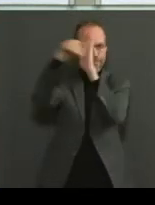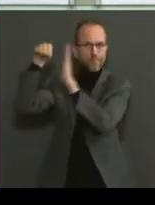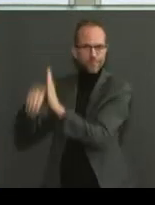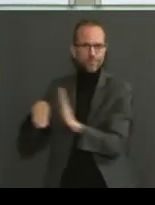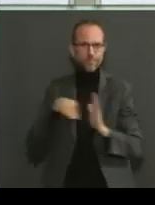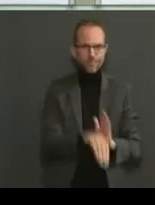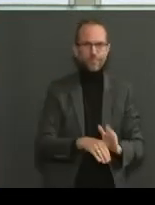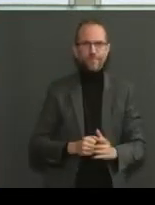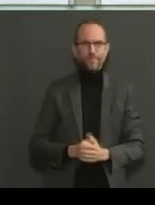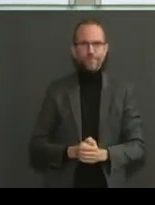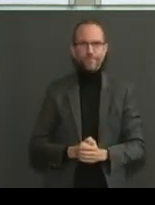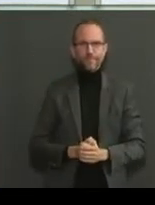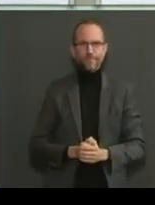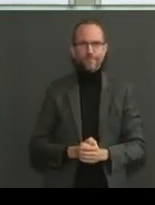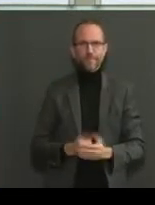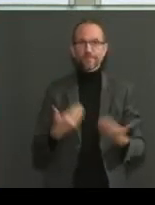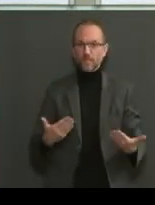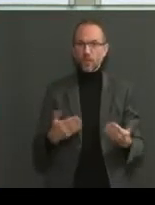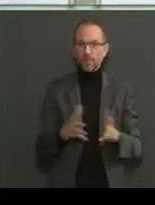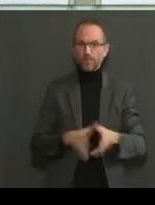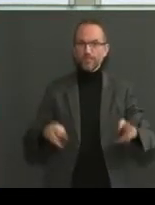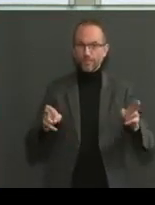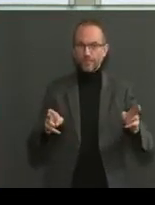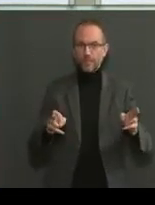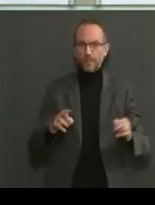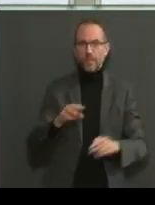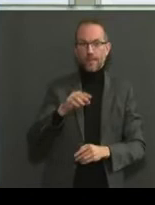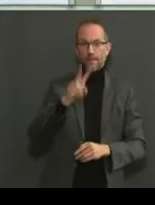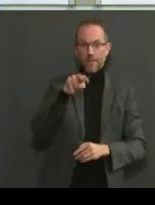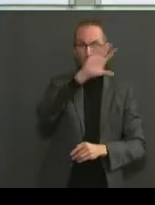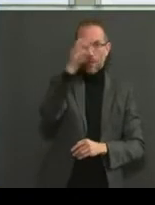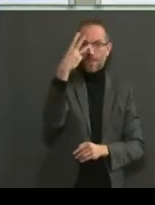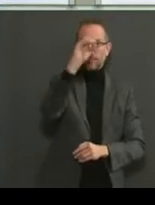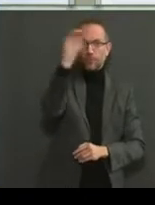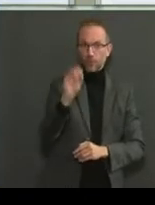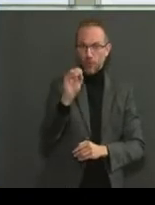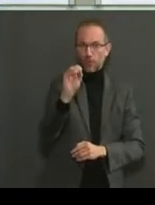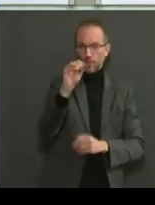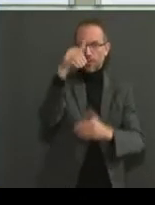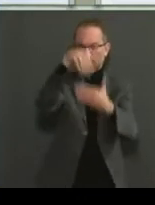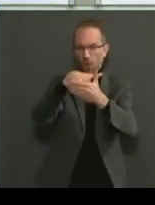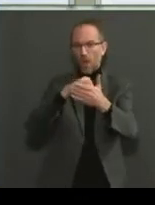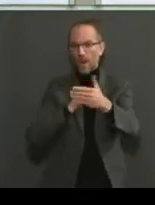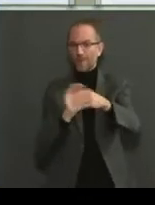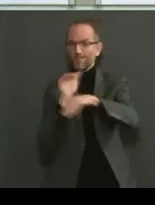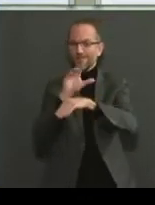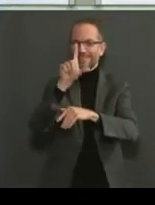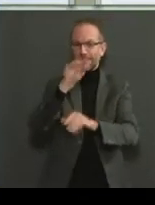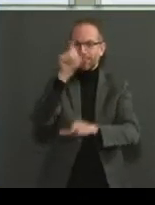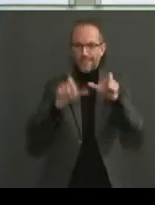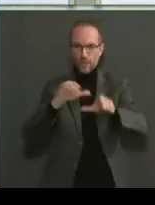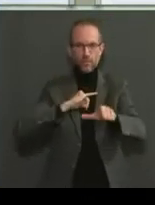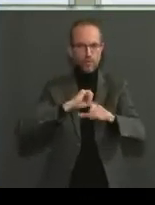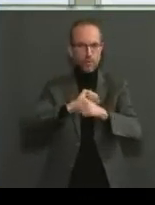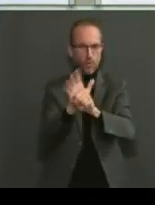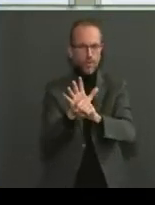Cette semaine, 13% des maisons de repos flamandes ont été confrontées à un foyer majeur. La